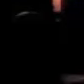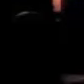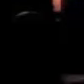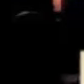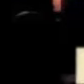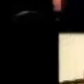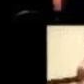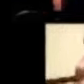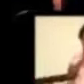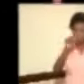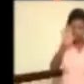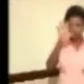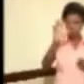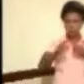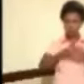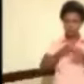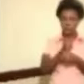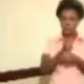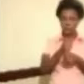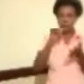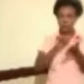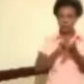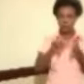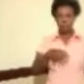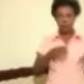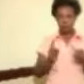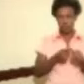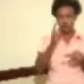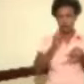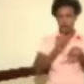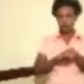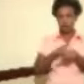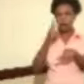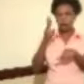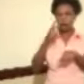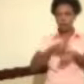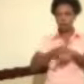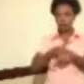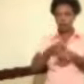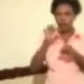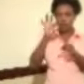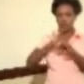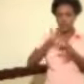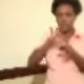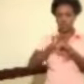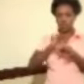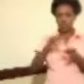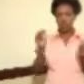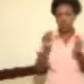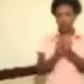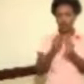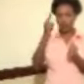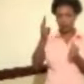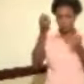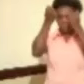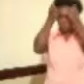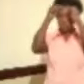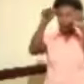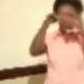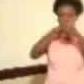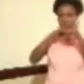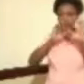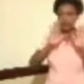depuis 25 ans, ça fait première fois que nous pourrons gagner un deuxième tour avec deux candidats à la présidence.